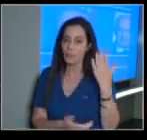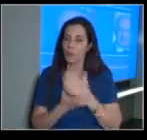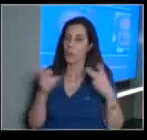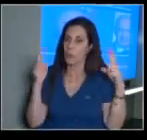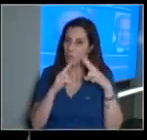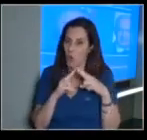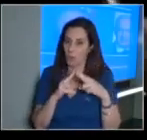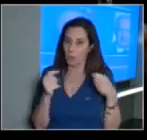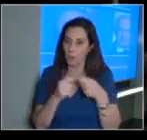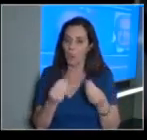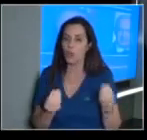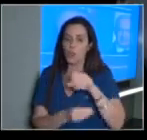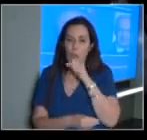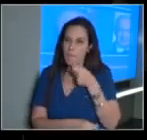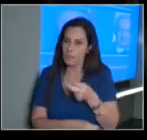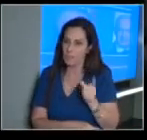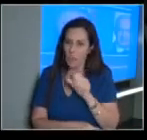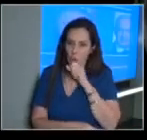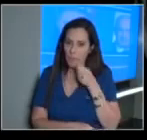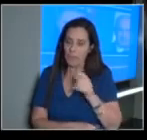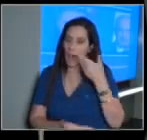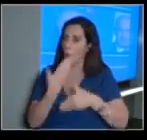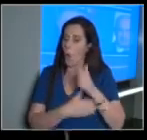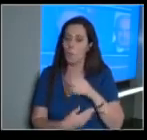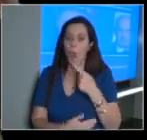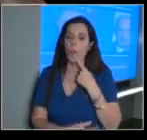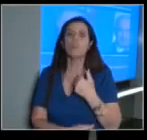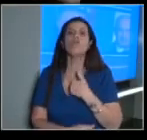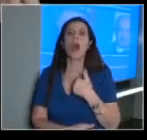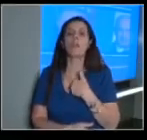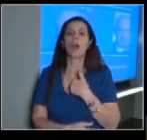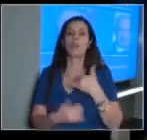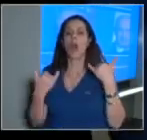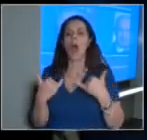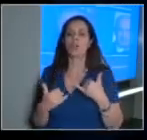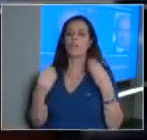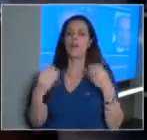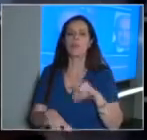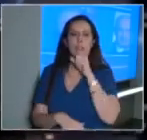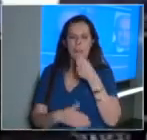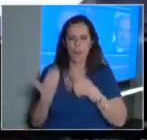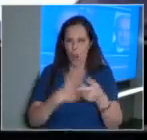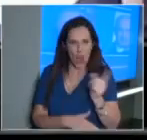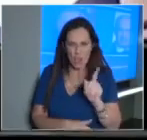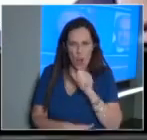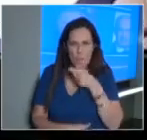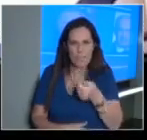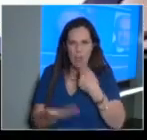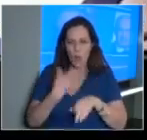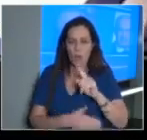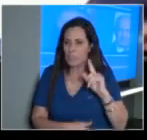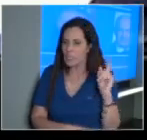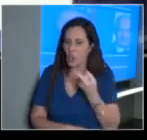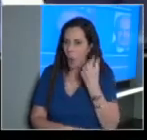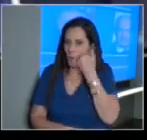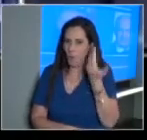פגישות בעניין תוספת פנסיה, דרך אגב, זה לא פנסיה רק לעולים. אומרים לנו שאנחנו עכשיו נפסיד את הפנסיה לעולים. זה לא רק פנסיה לעולים, זה